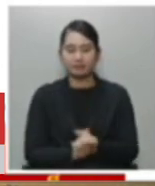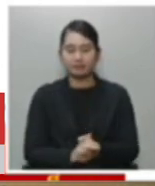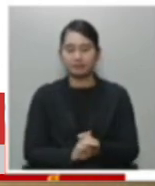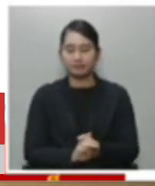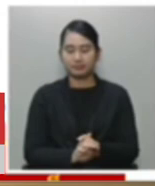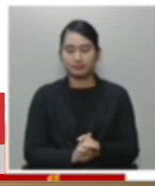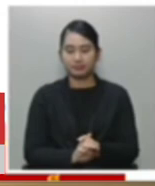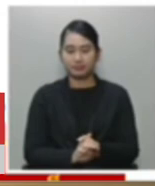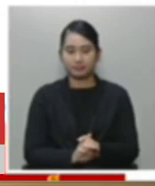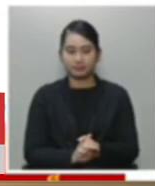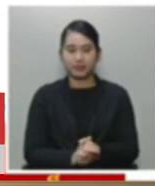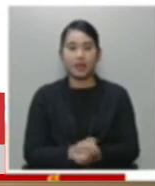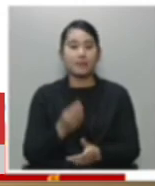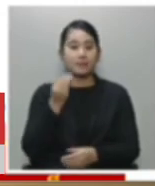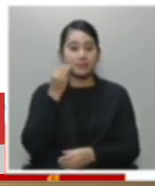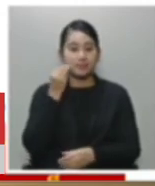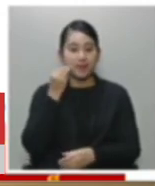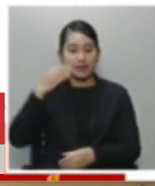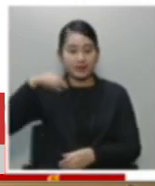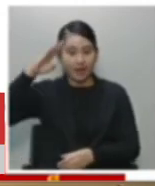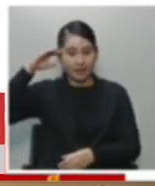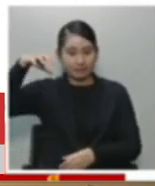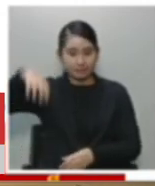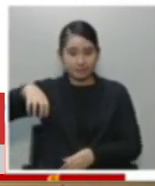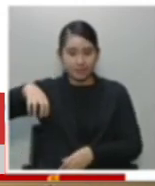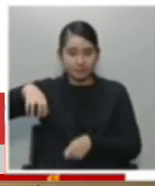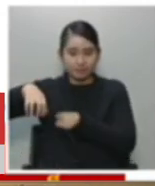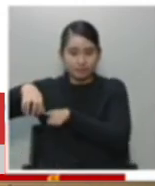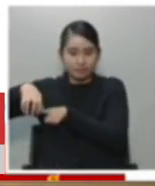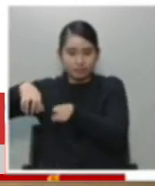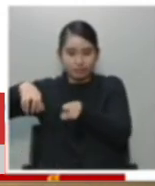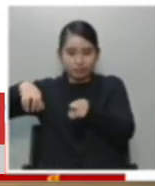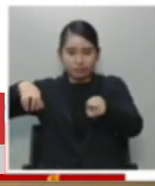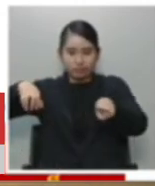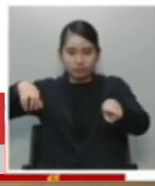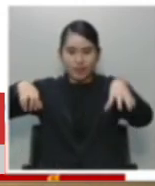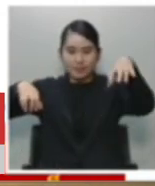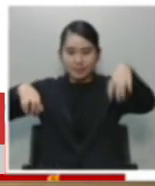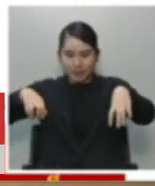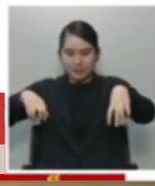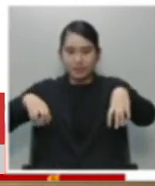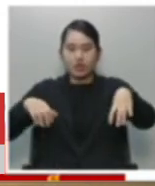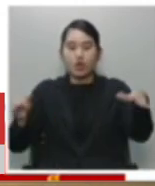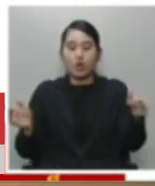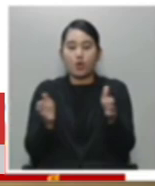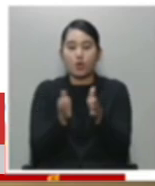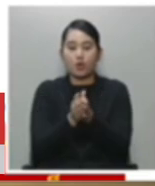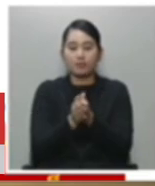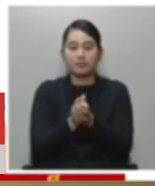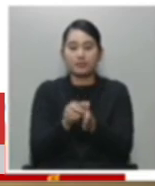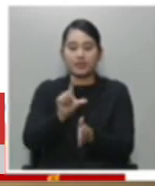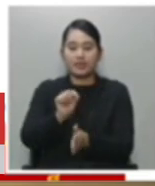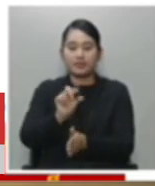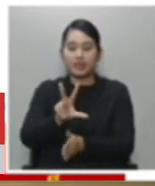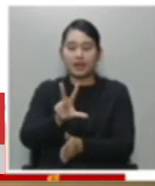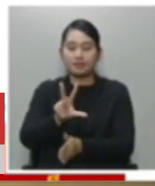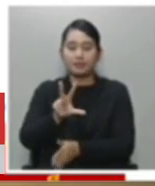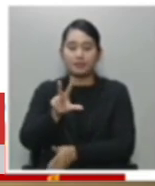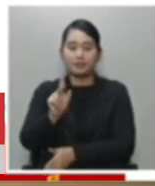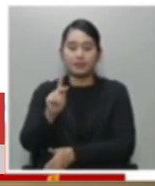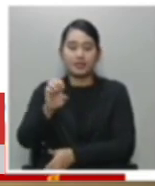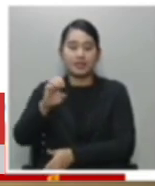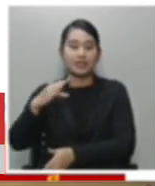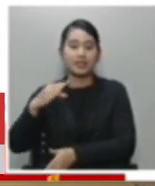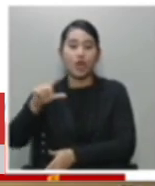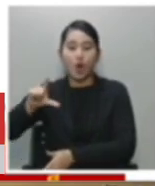ดินทางจากบ้านพันเอกจนไปถึงเทอร์มินอลเป็นระยะทาง 23.5 กิโลเมตรคนร้ายใช้เว